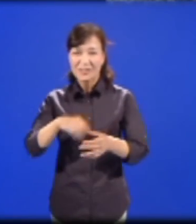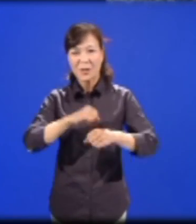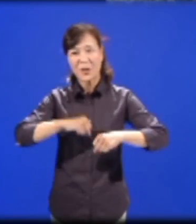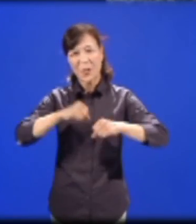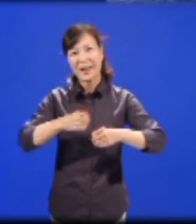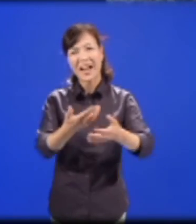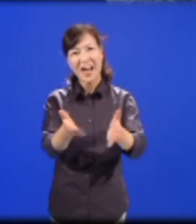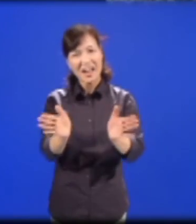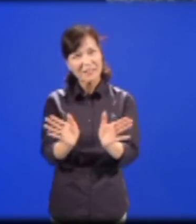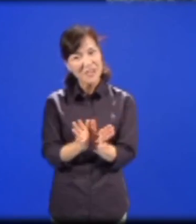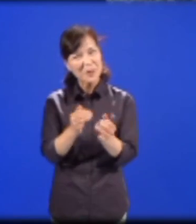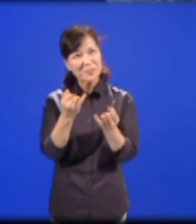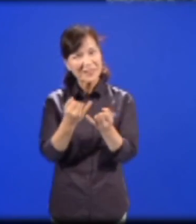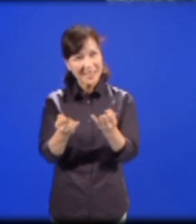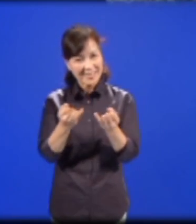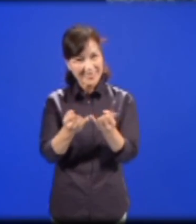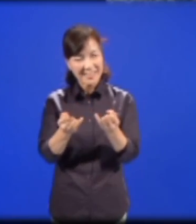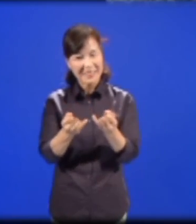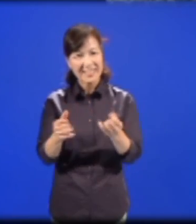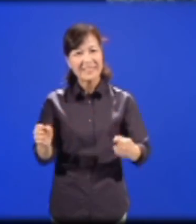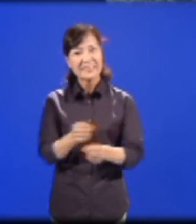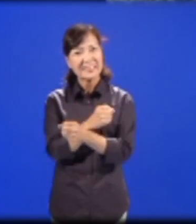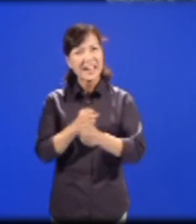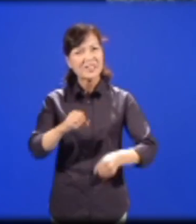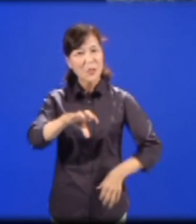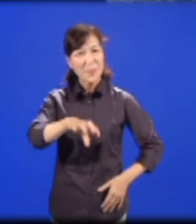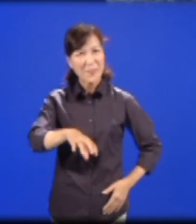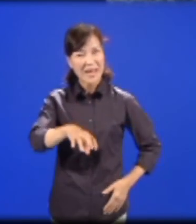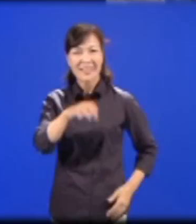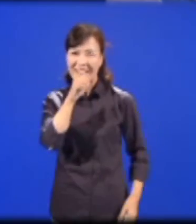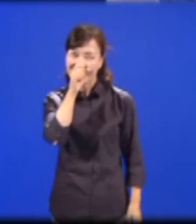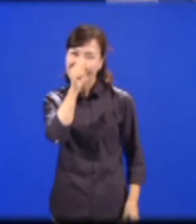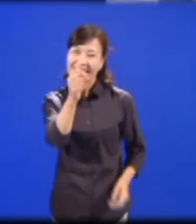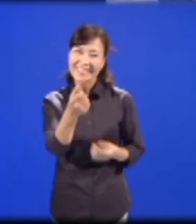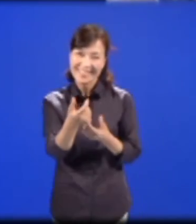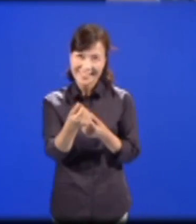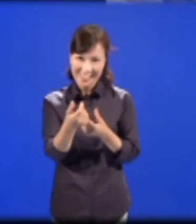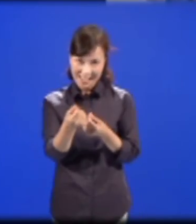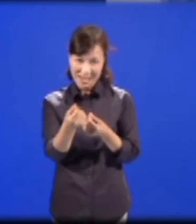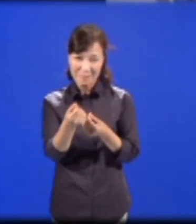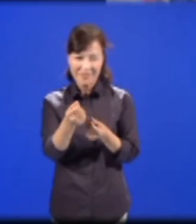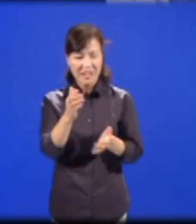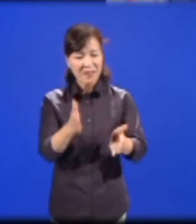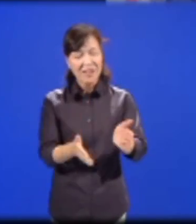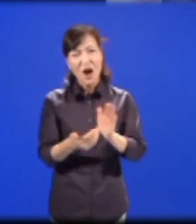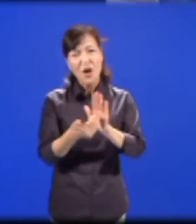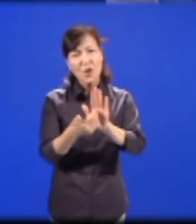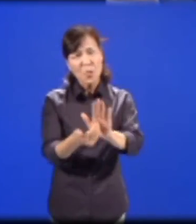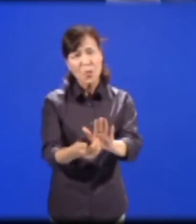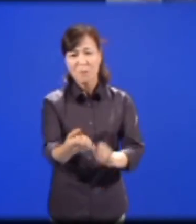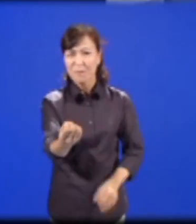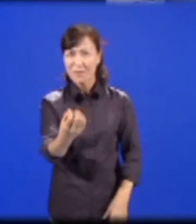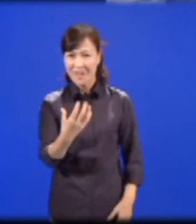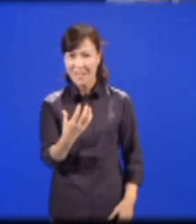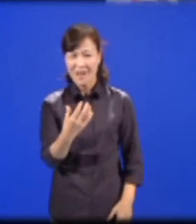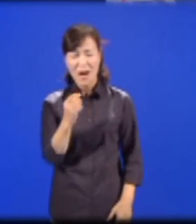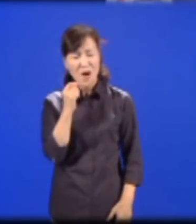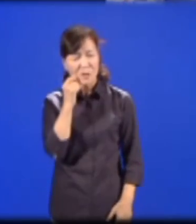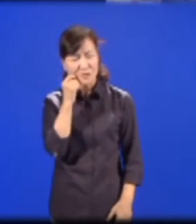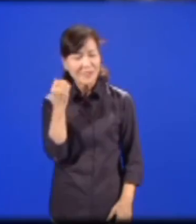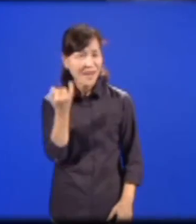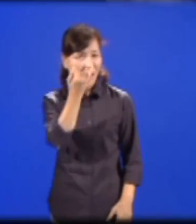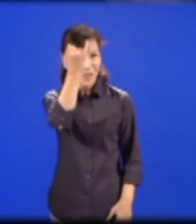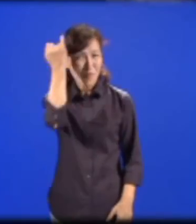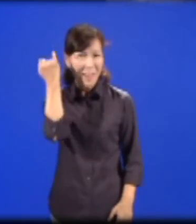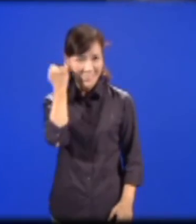ように定期的に運動できる場所があるっていいですね。介護予防って聞くと難しいイメージがあった